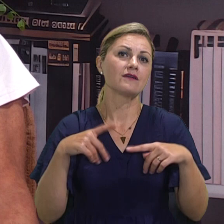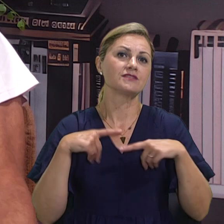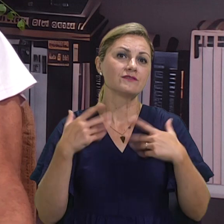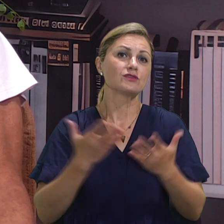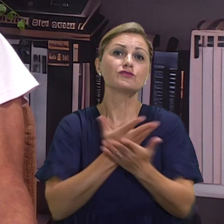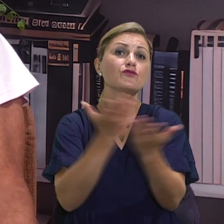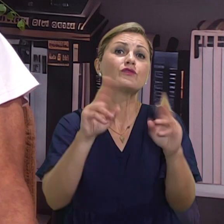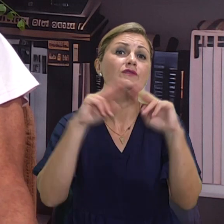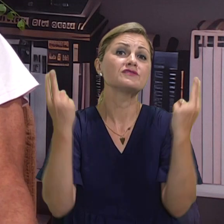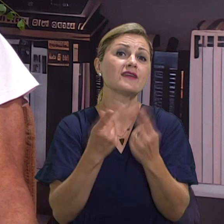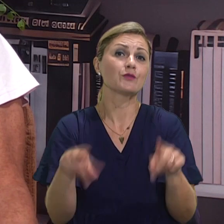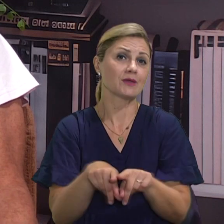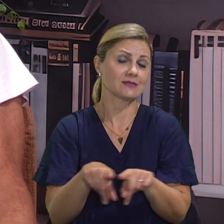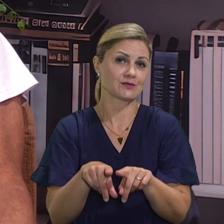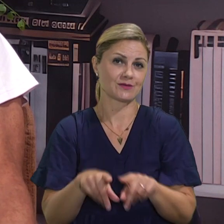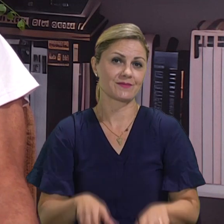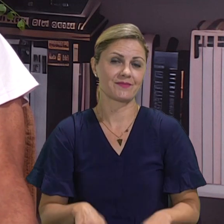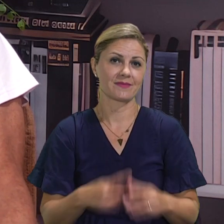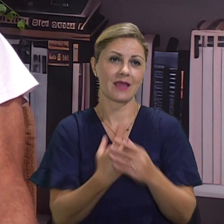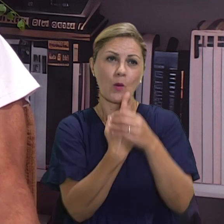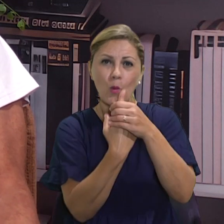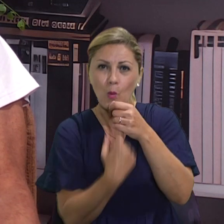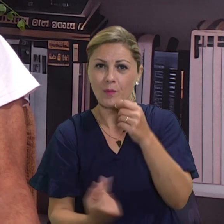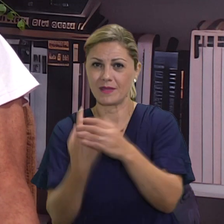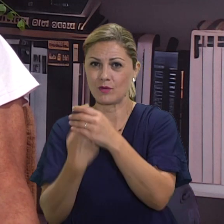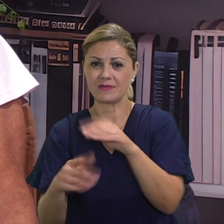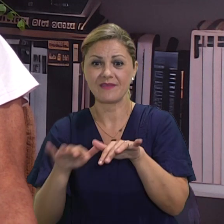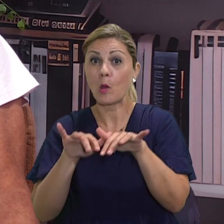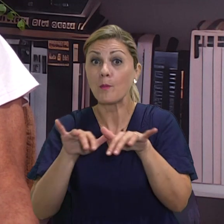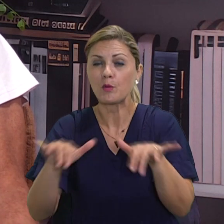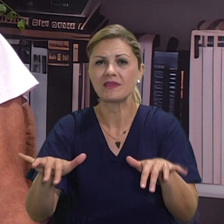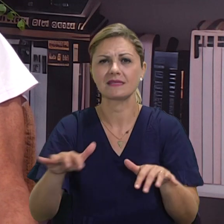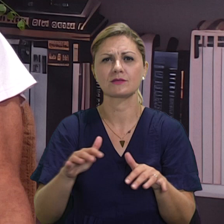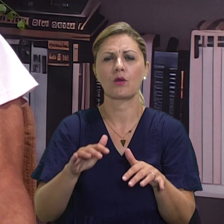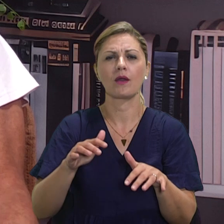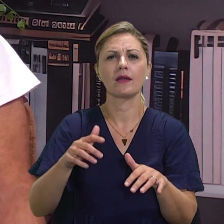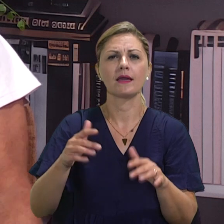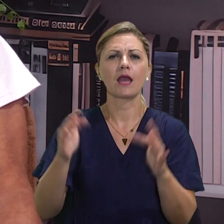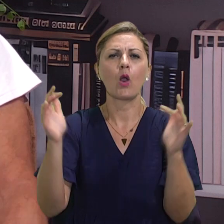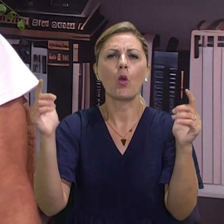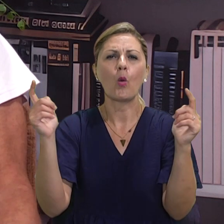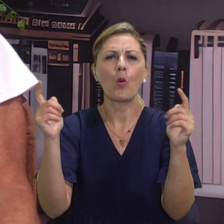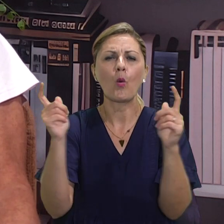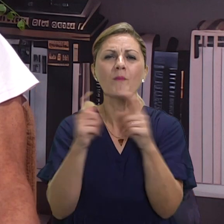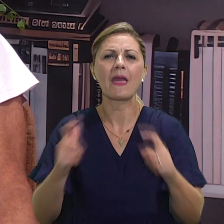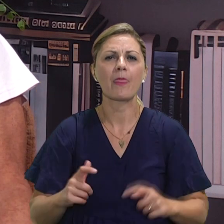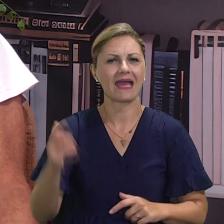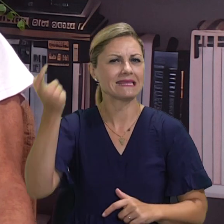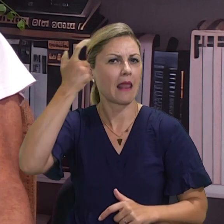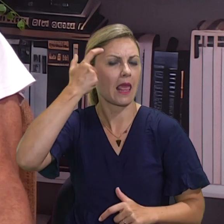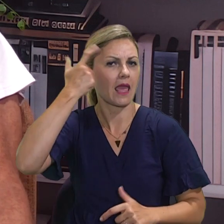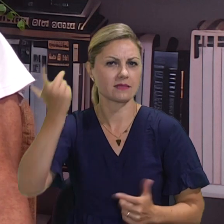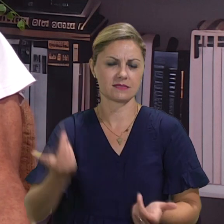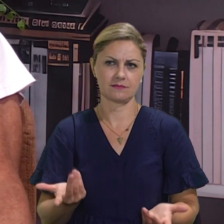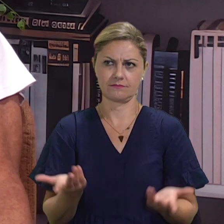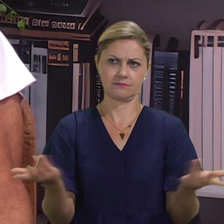nije to. To se događa svugdje u svijetu. Sve pomalo nestaje. Pa vidite danas da su ovi kompjuterski